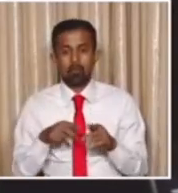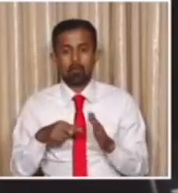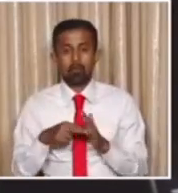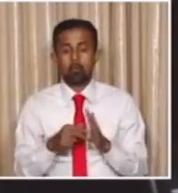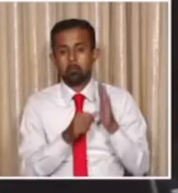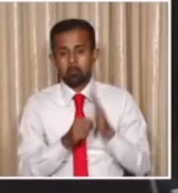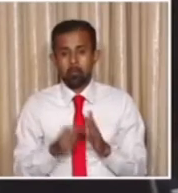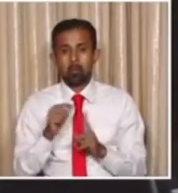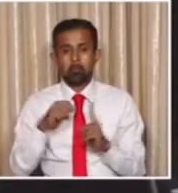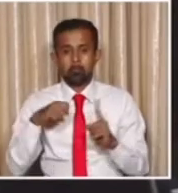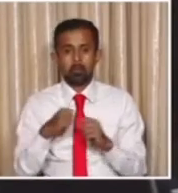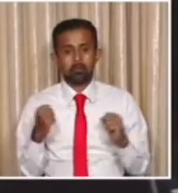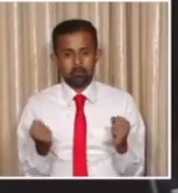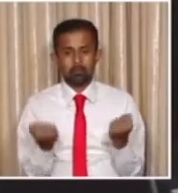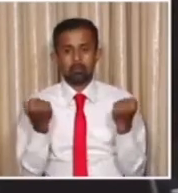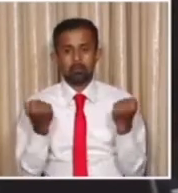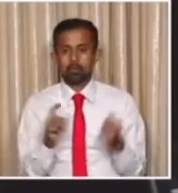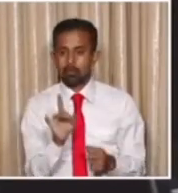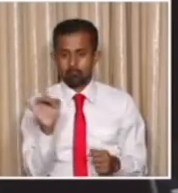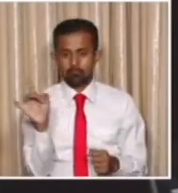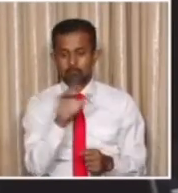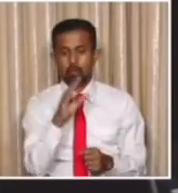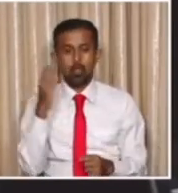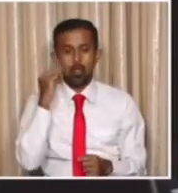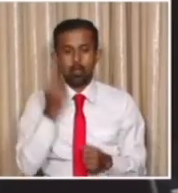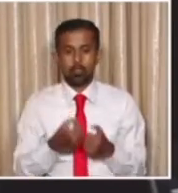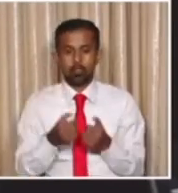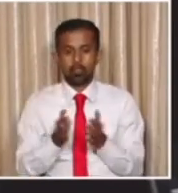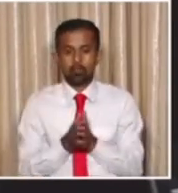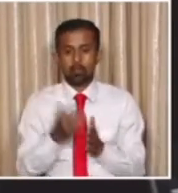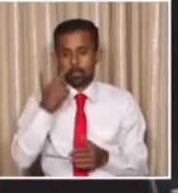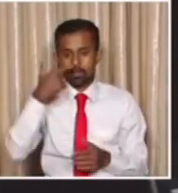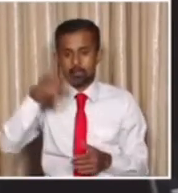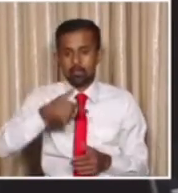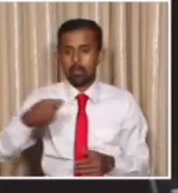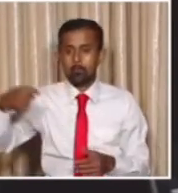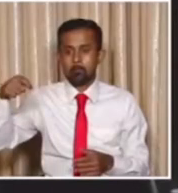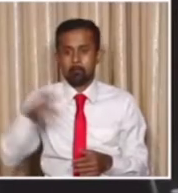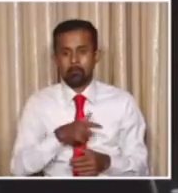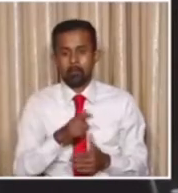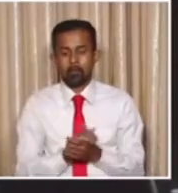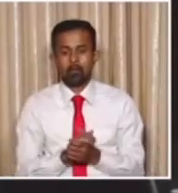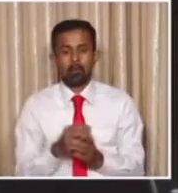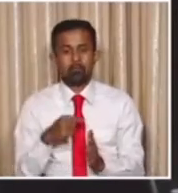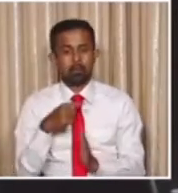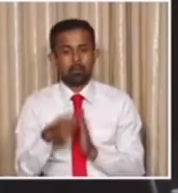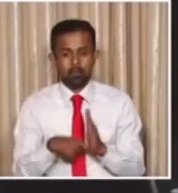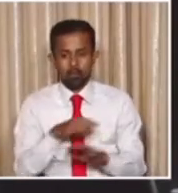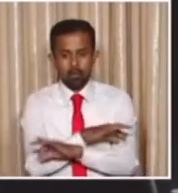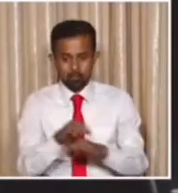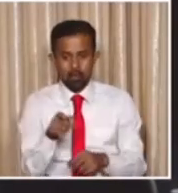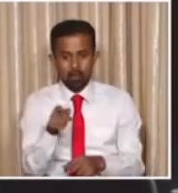දින පකිස්තානයට ධෛර්යය තියෙනවා කෙලින්ම රුසියාවෙන් Tamanට ඕනගෙන තෙල් ටික ගන්න මේ රට අද ඒ වගේ පීවරවල අරන්